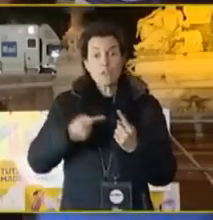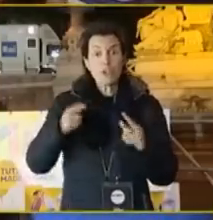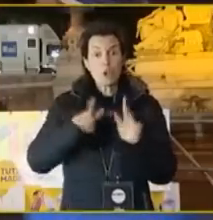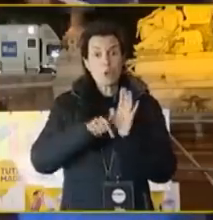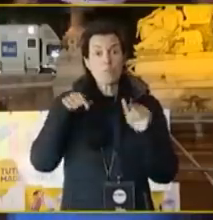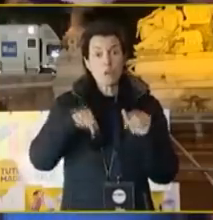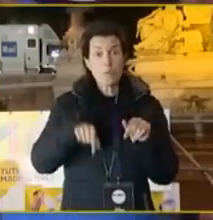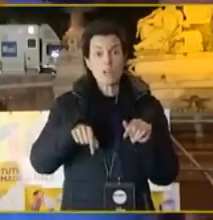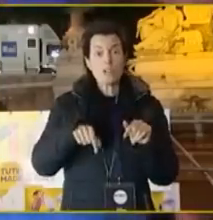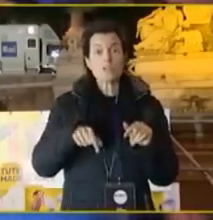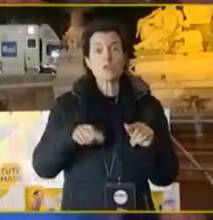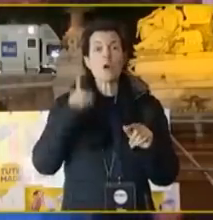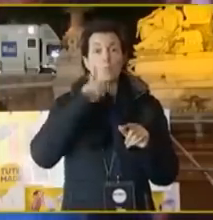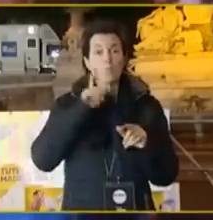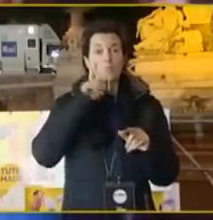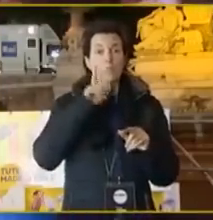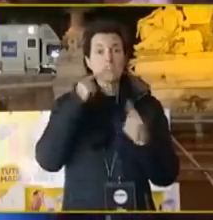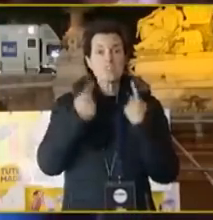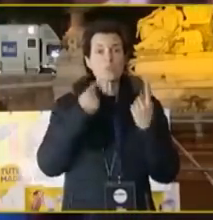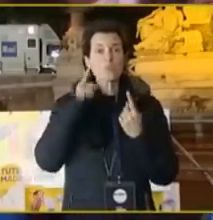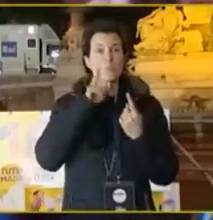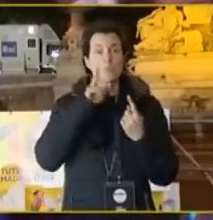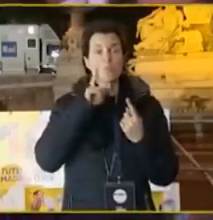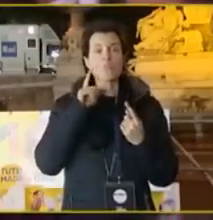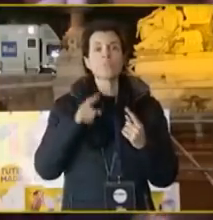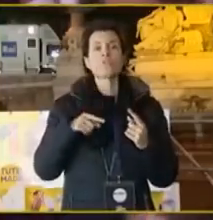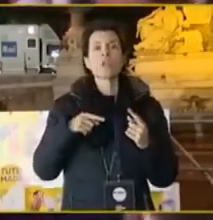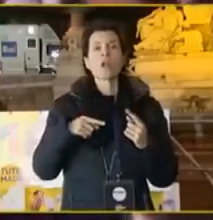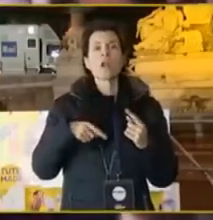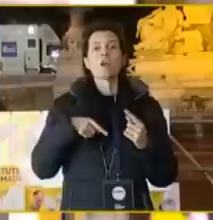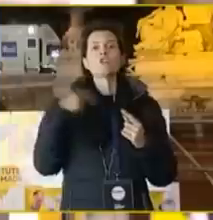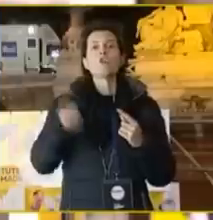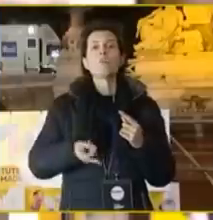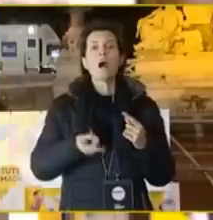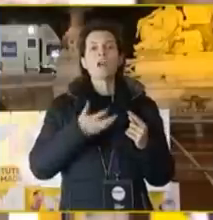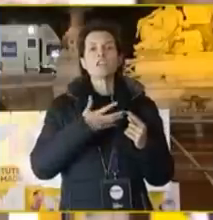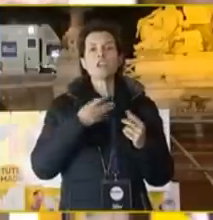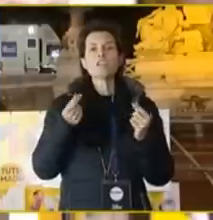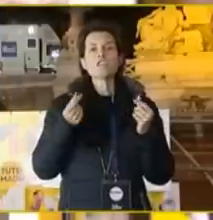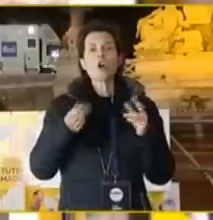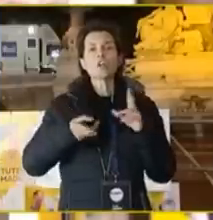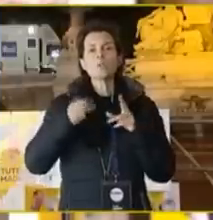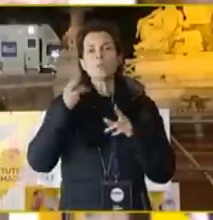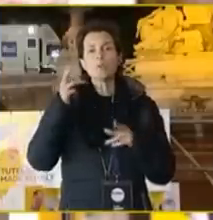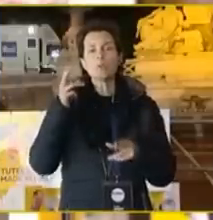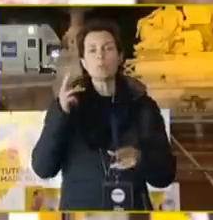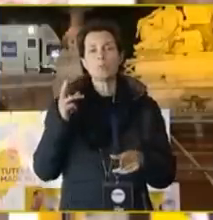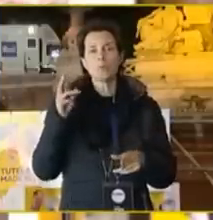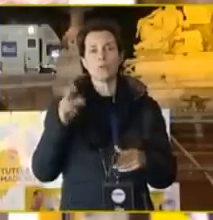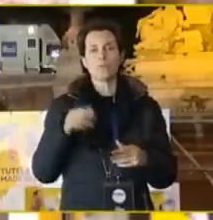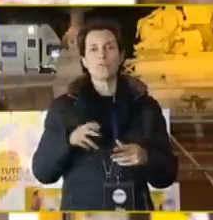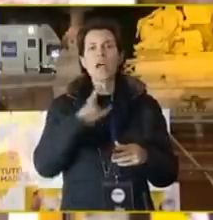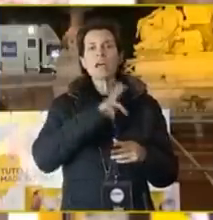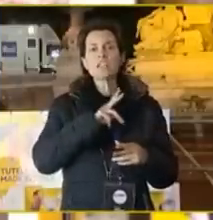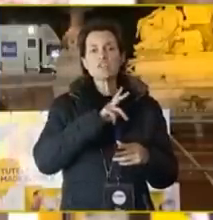vi parlo di 30 milioni, domani possiamo approvare 30 miliardi con questo decreto e recuperare risorse